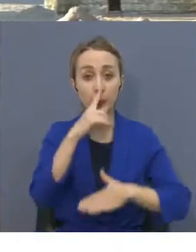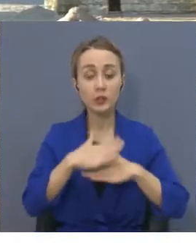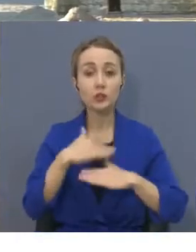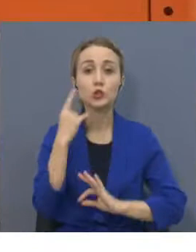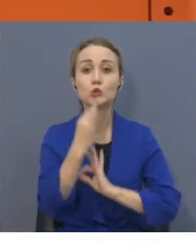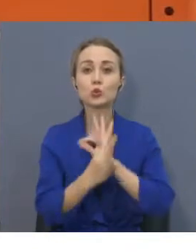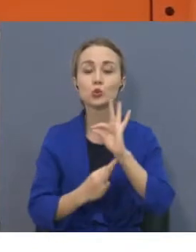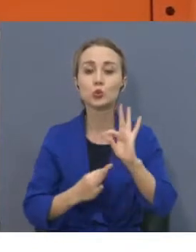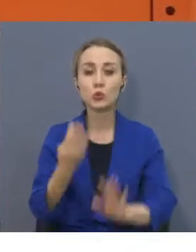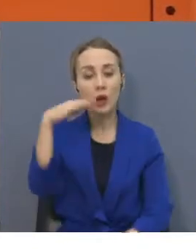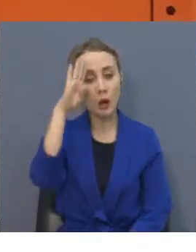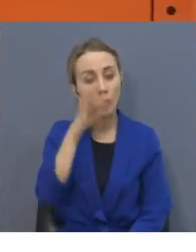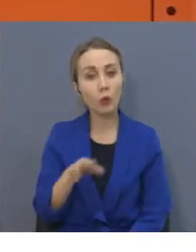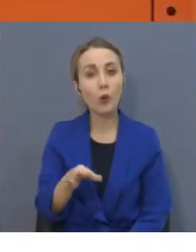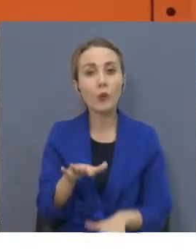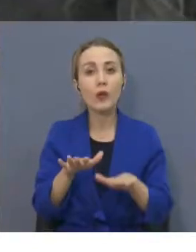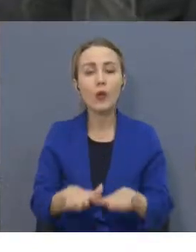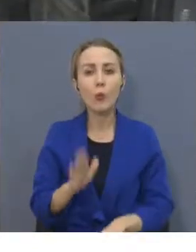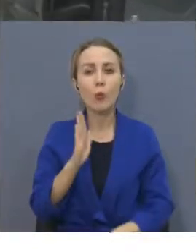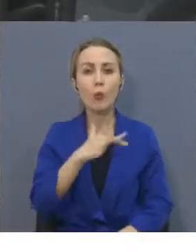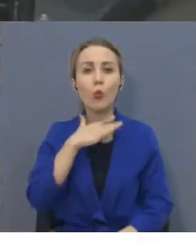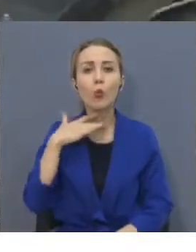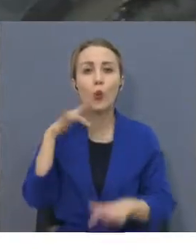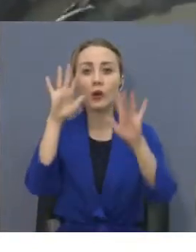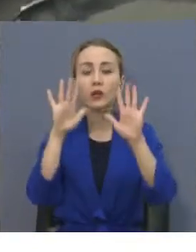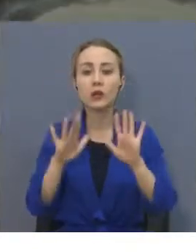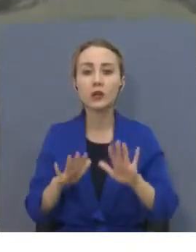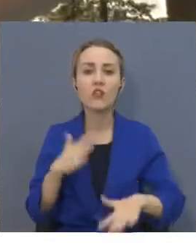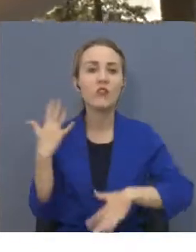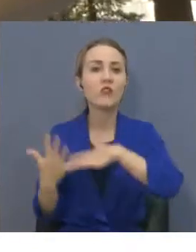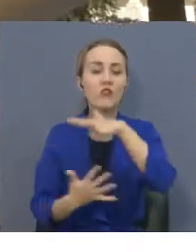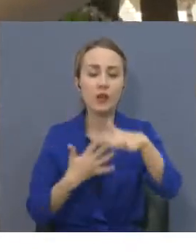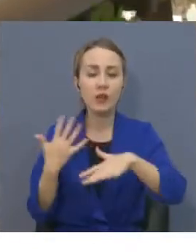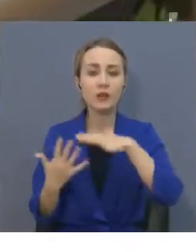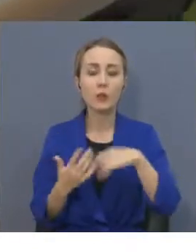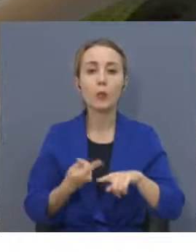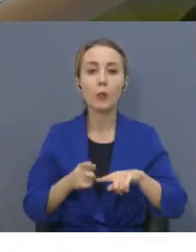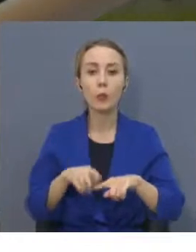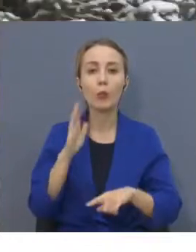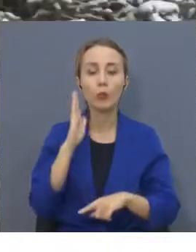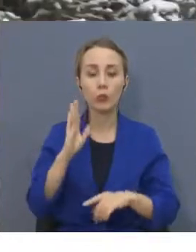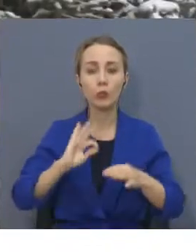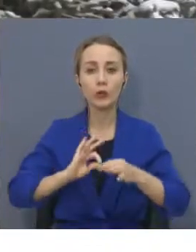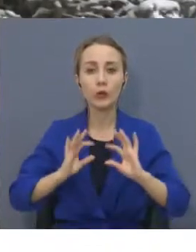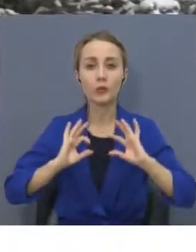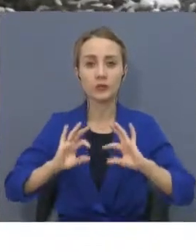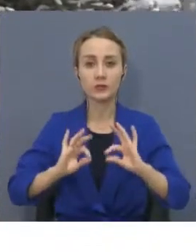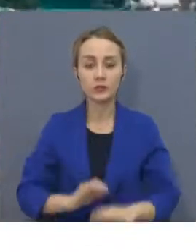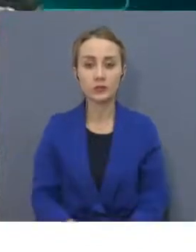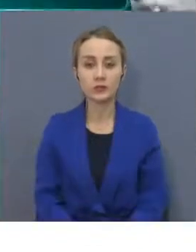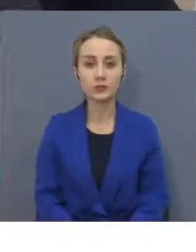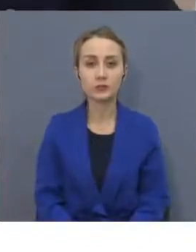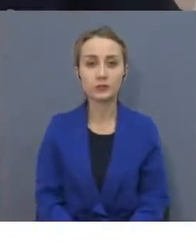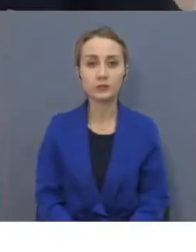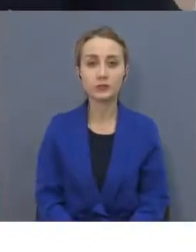сутки на территории Акмолинской области пройдут снегопады. Ожидается порывистый ветер с метелями. Об этом более подробно расскажу вам я, Айгерим